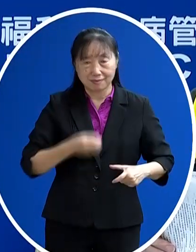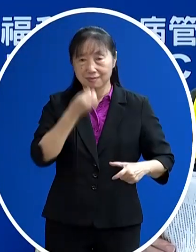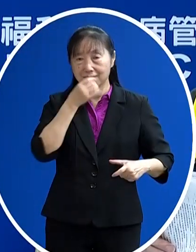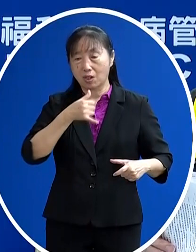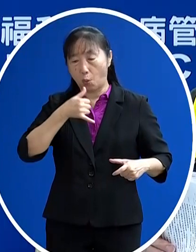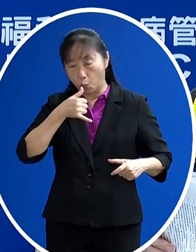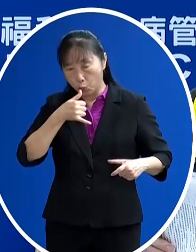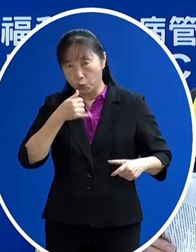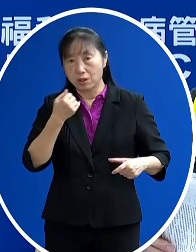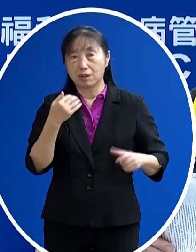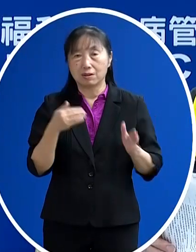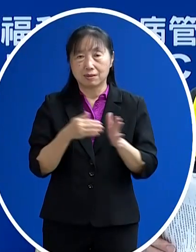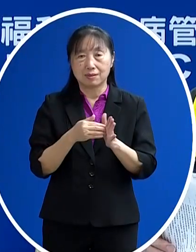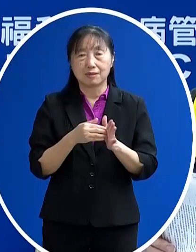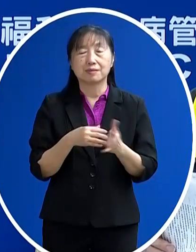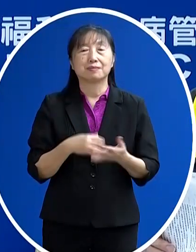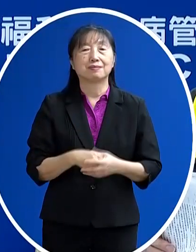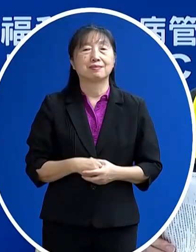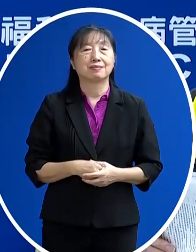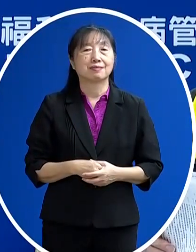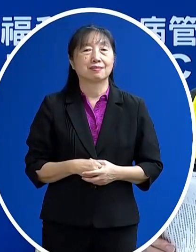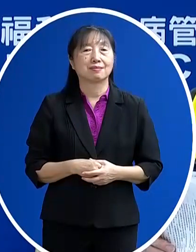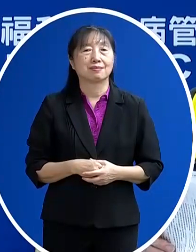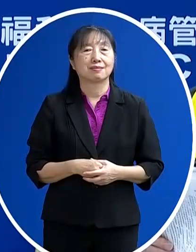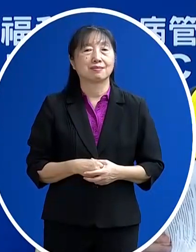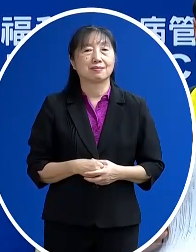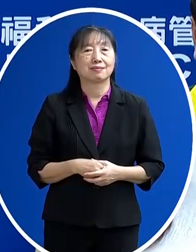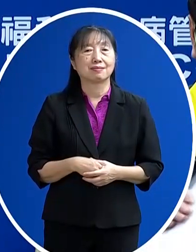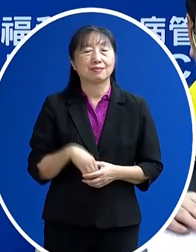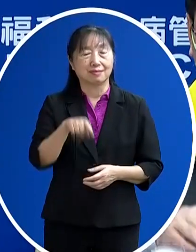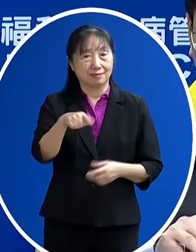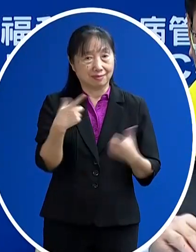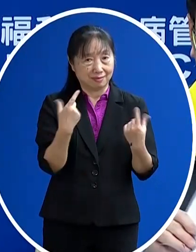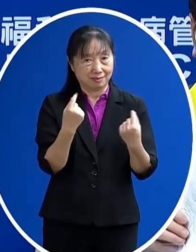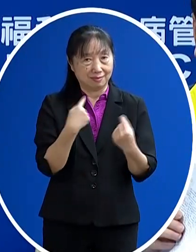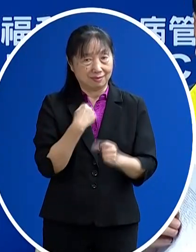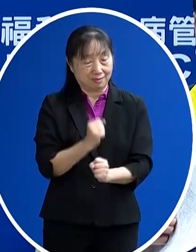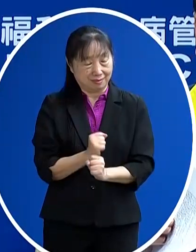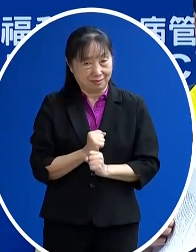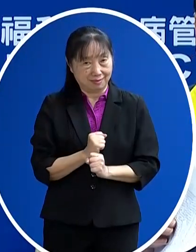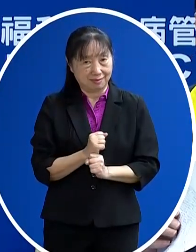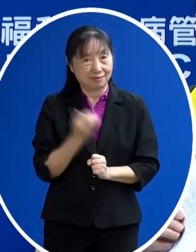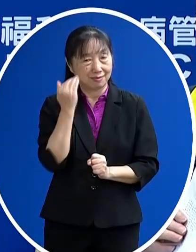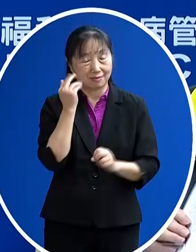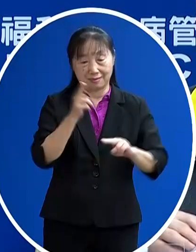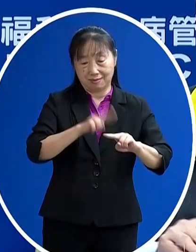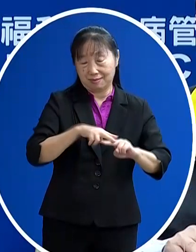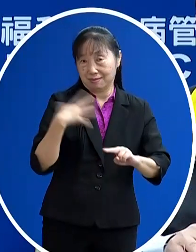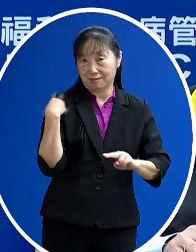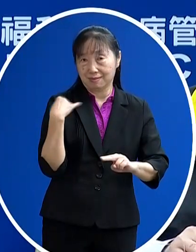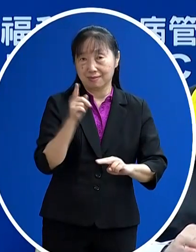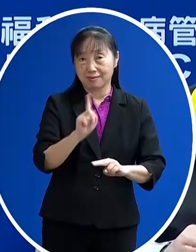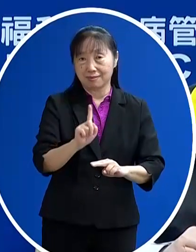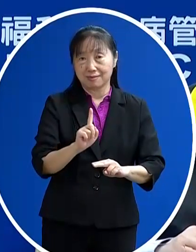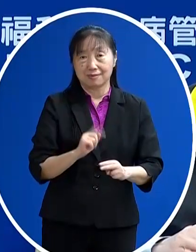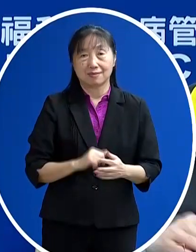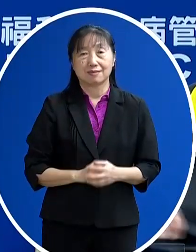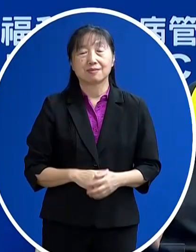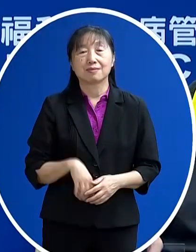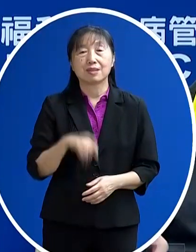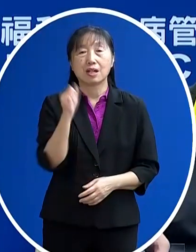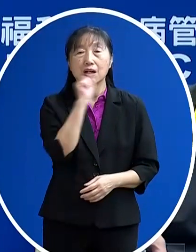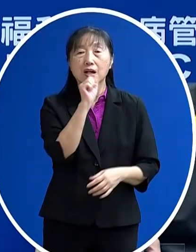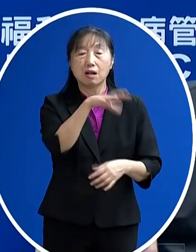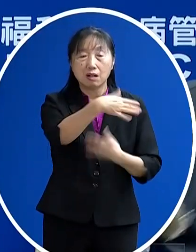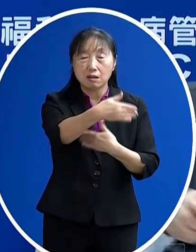可以脱下口罩来做饮食。那仍然需要关闭的场所，就是歌厅、